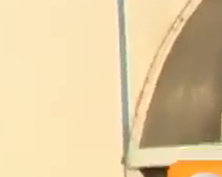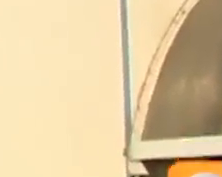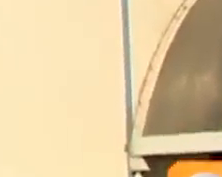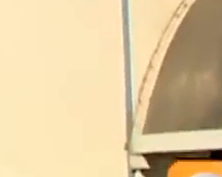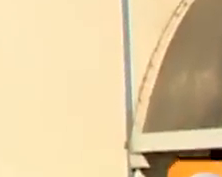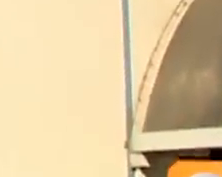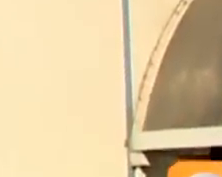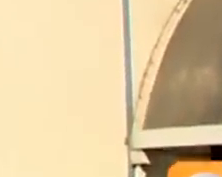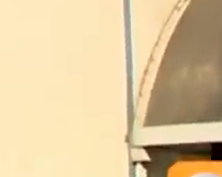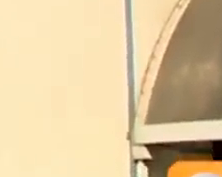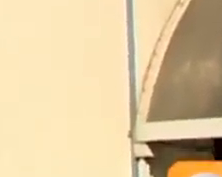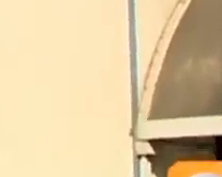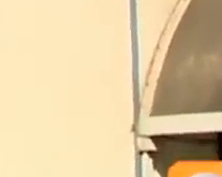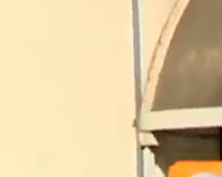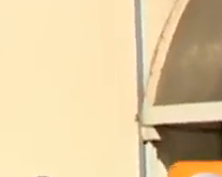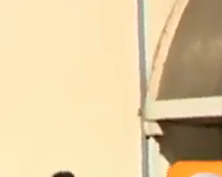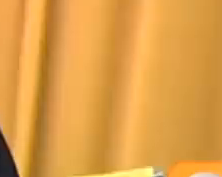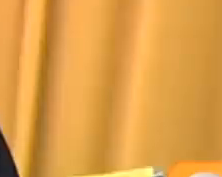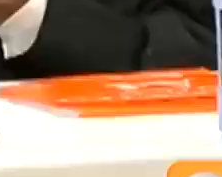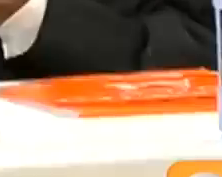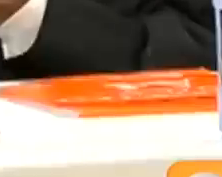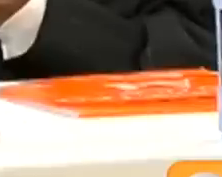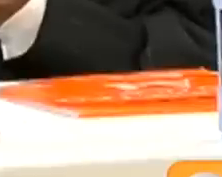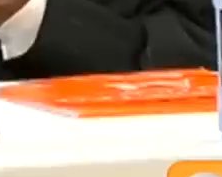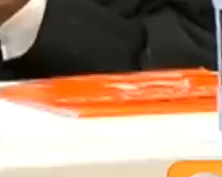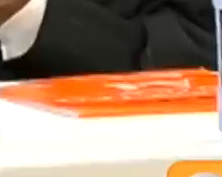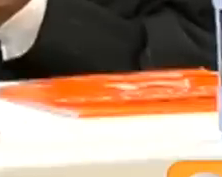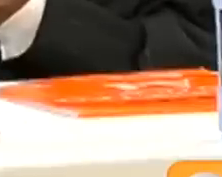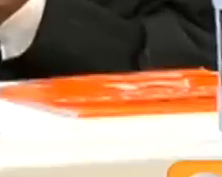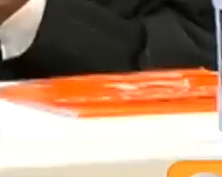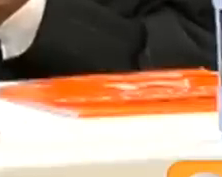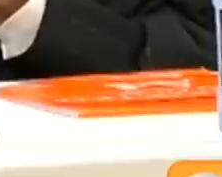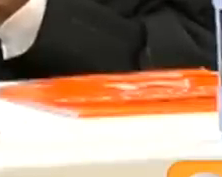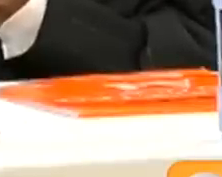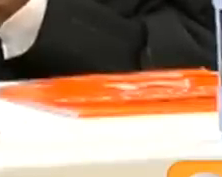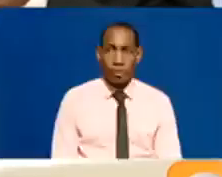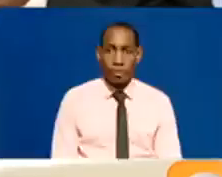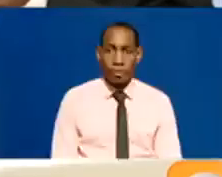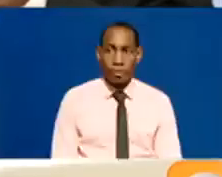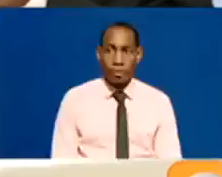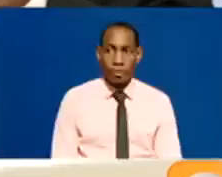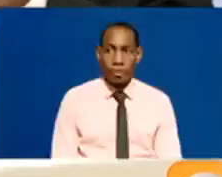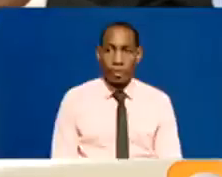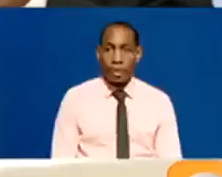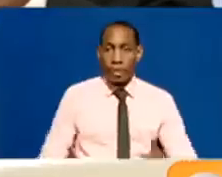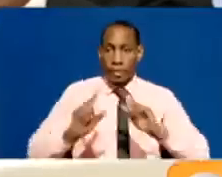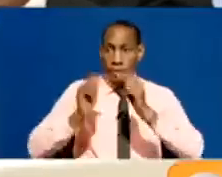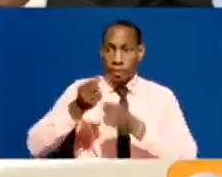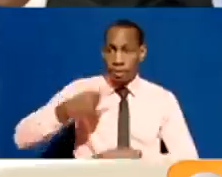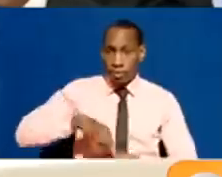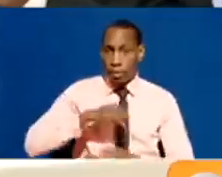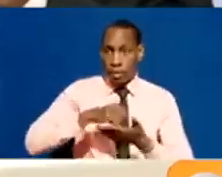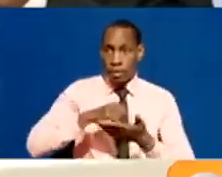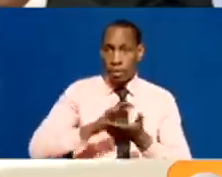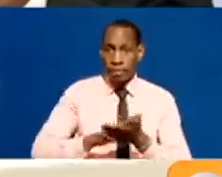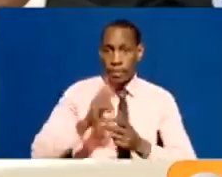hiyo ambayo itatoa mwelekeo. So that as far as our team is concerned, the process at